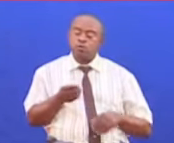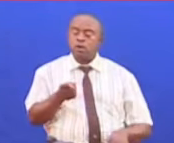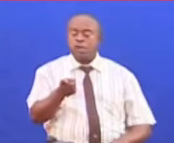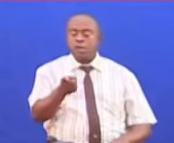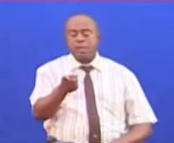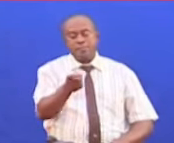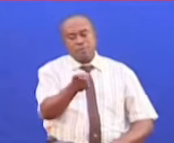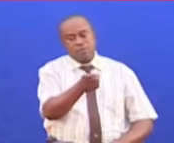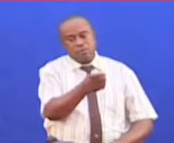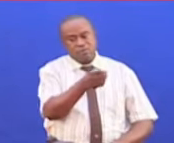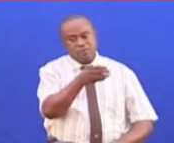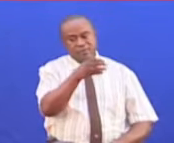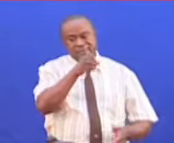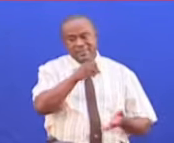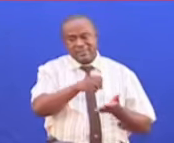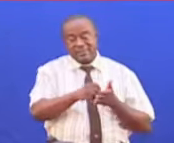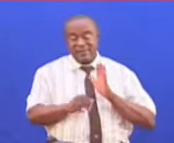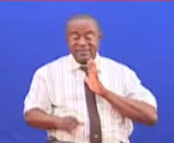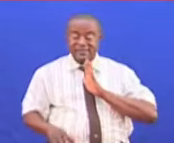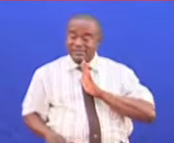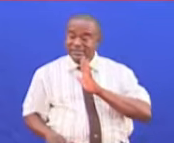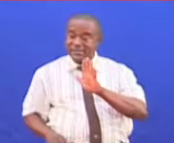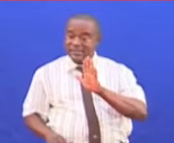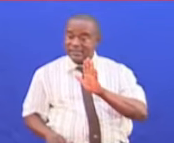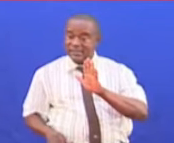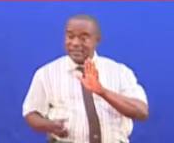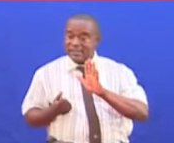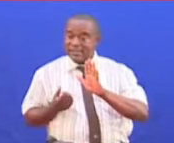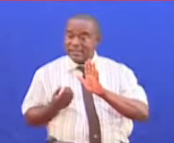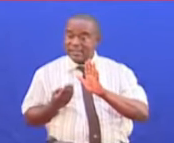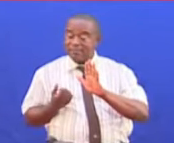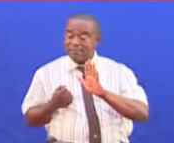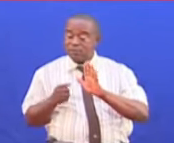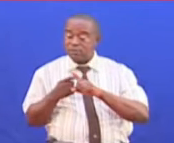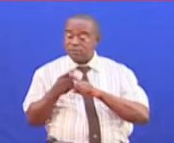wanaty kiu jum itak kuwa milioni 22.900